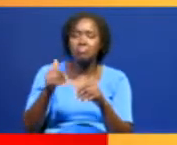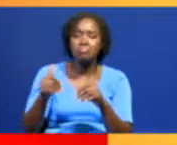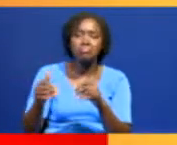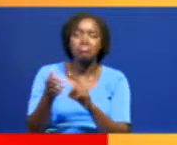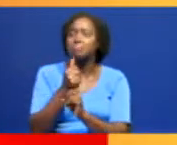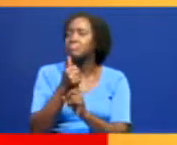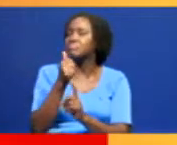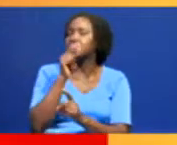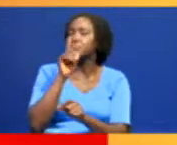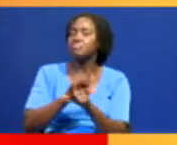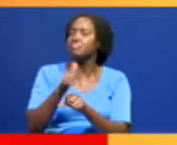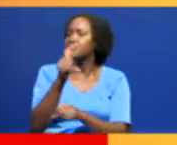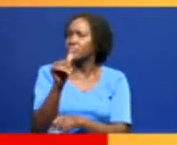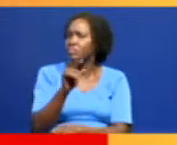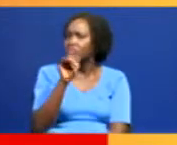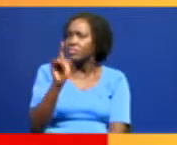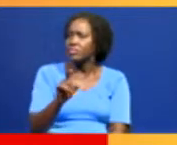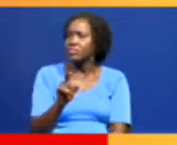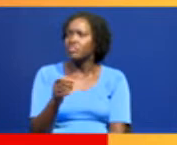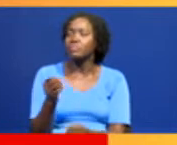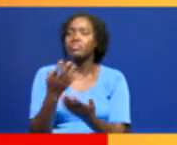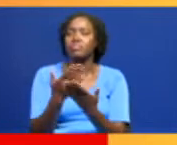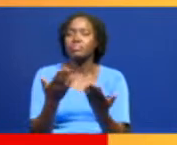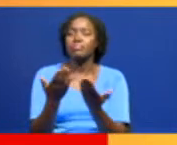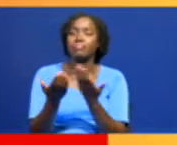ile. Kuna mambo mengi.